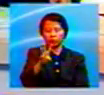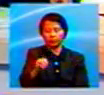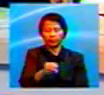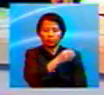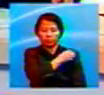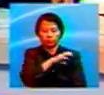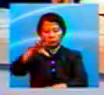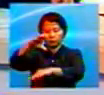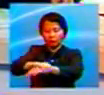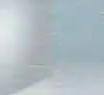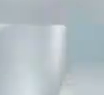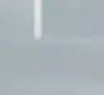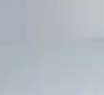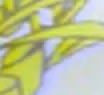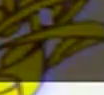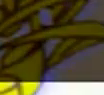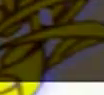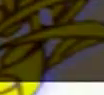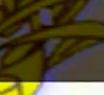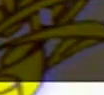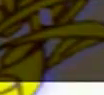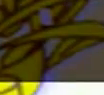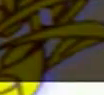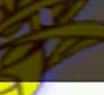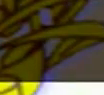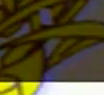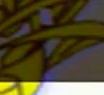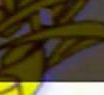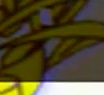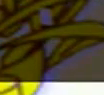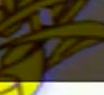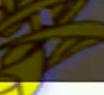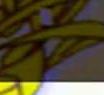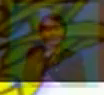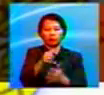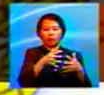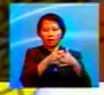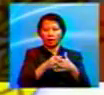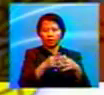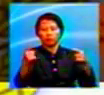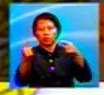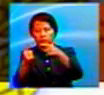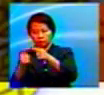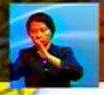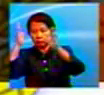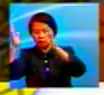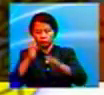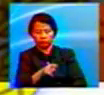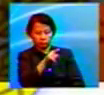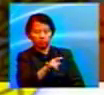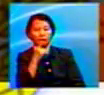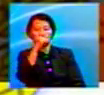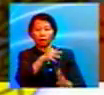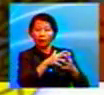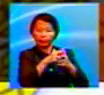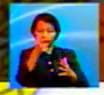Pegawai tersebut ditahan ketika dijadual berlepas dari lapangan terbang San Angelo, Amerika Syarikat ke Malaysia. Beliau ke Amerika